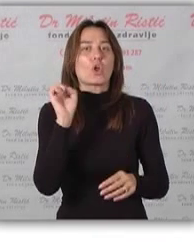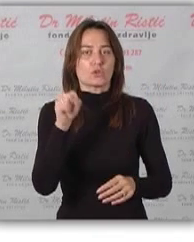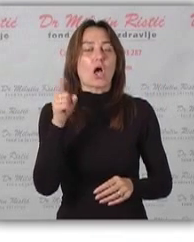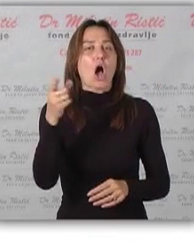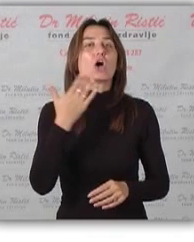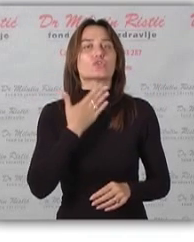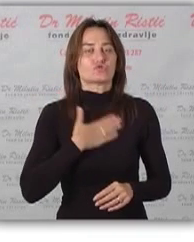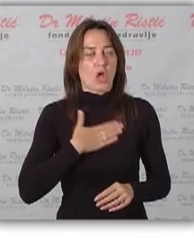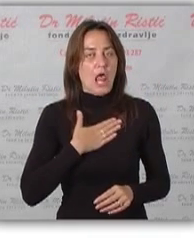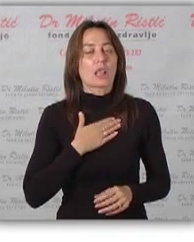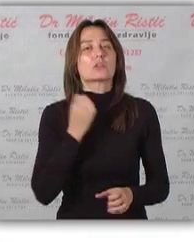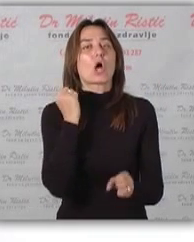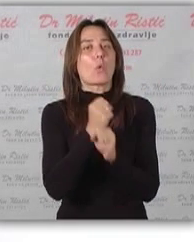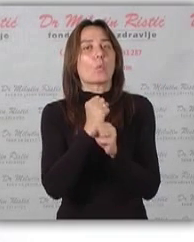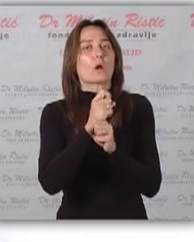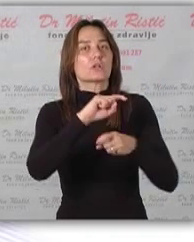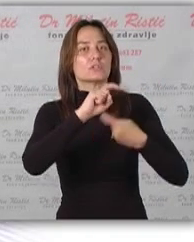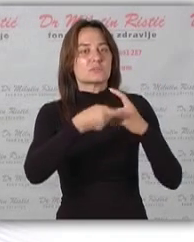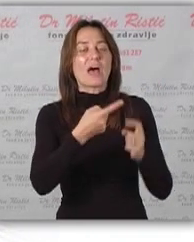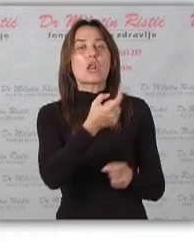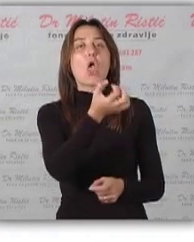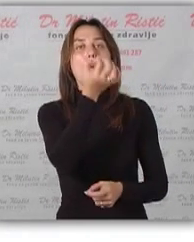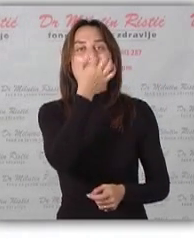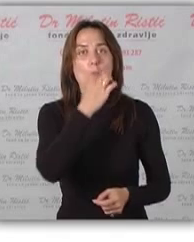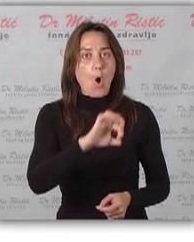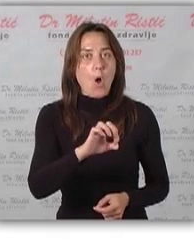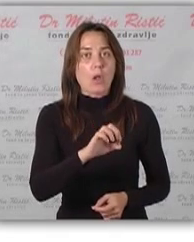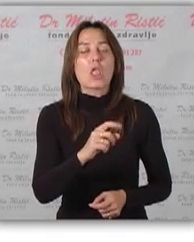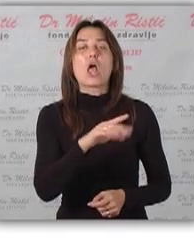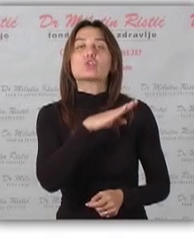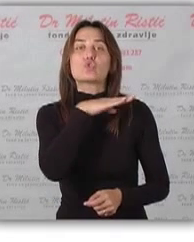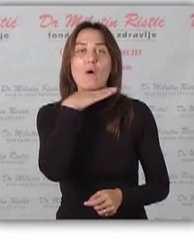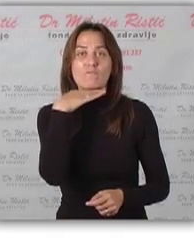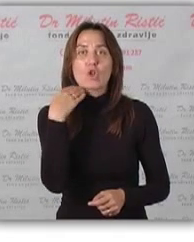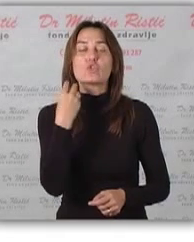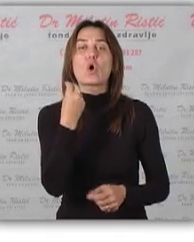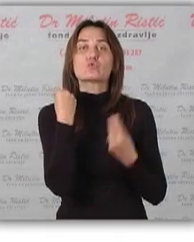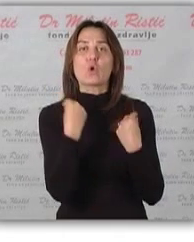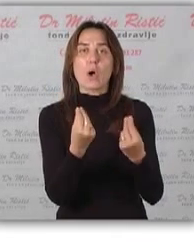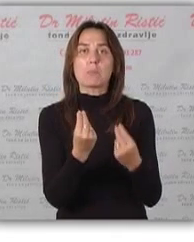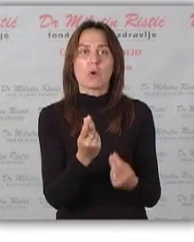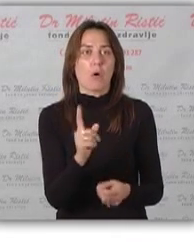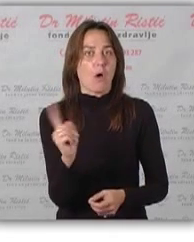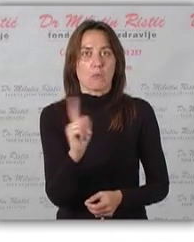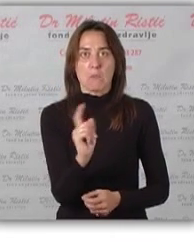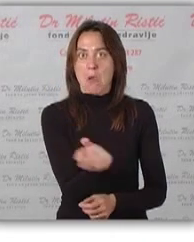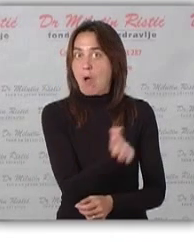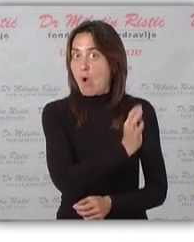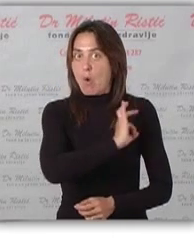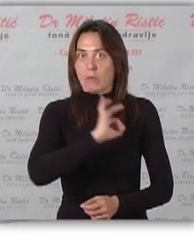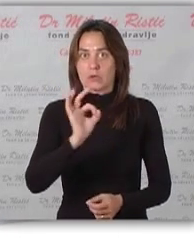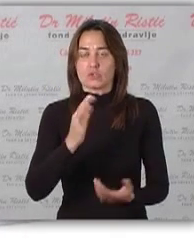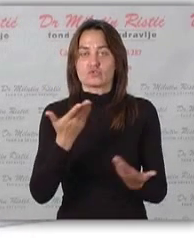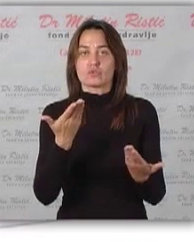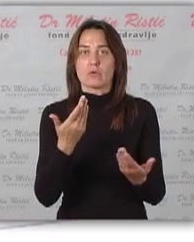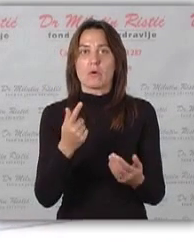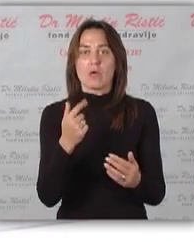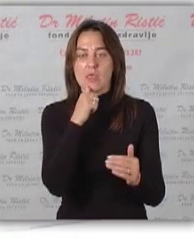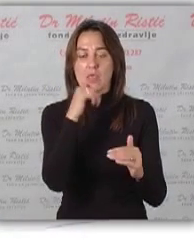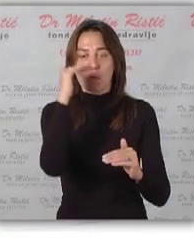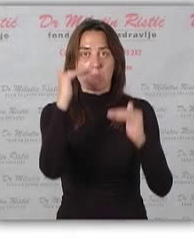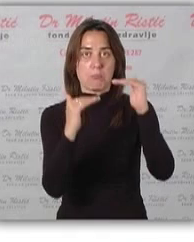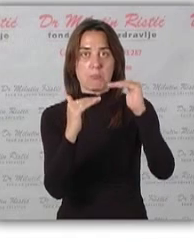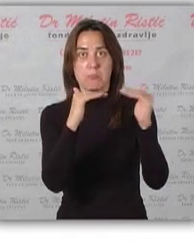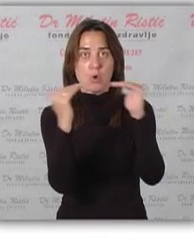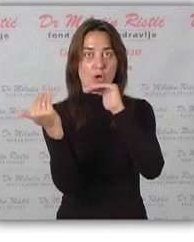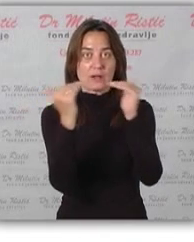da želi da obavlja stvari što je moguće bolje, znači dovoljno dobro. Takođe je potrebno da, znači,